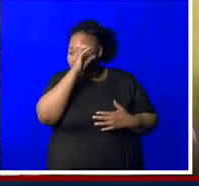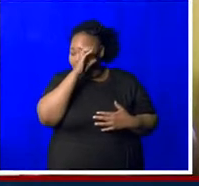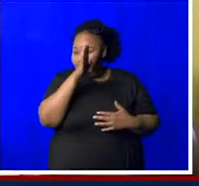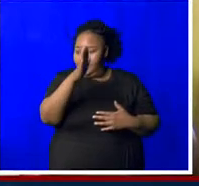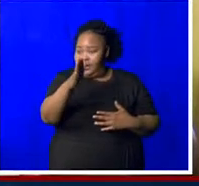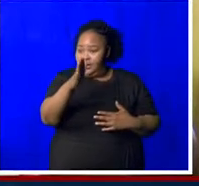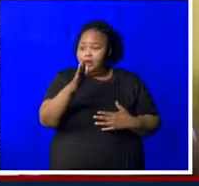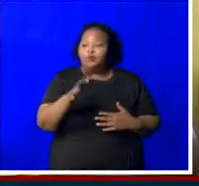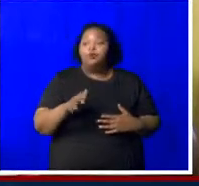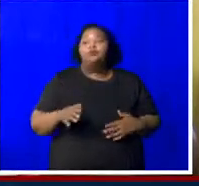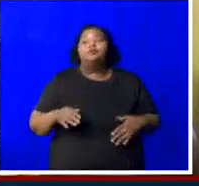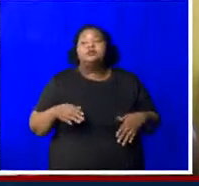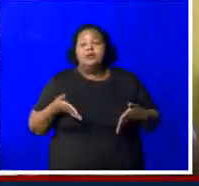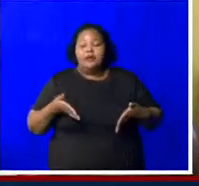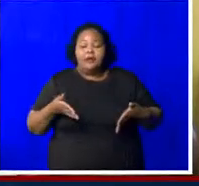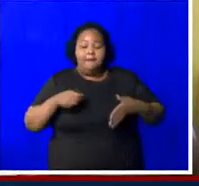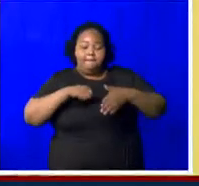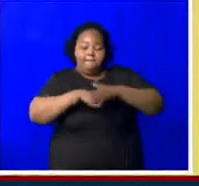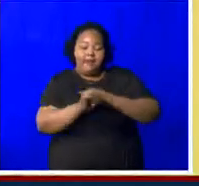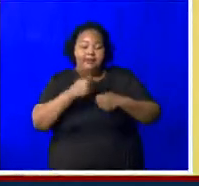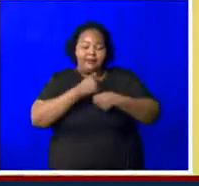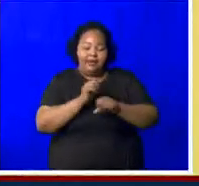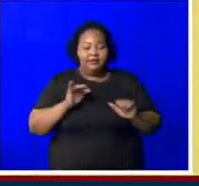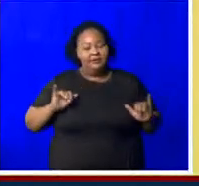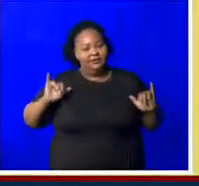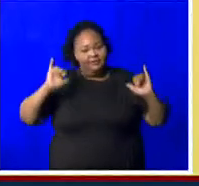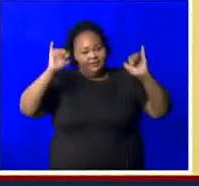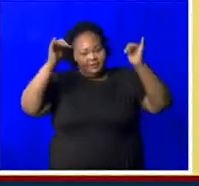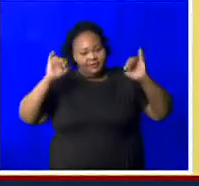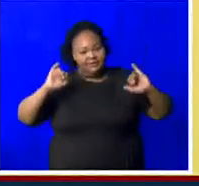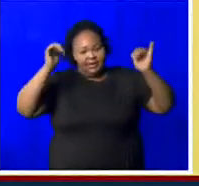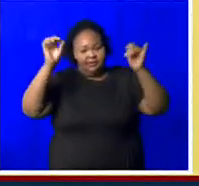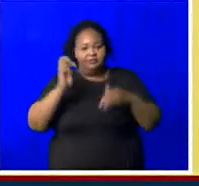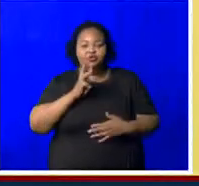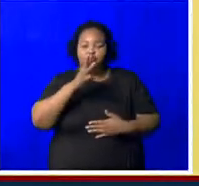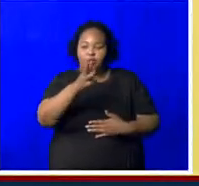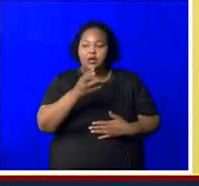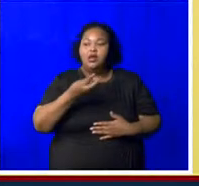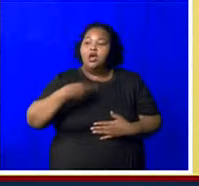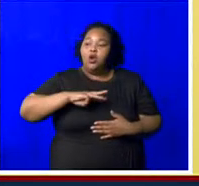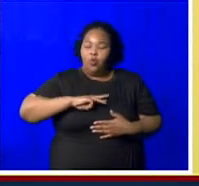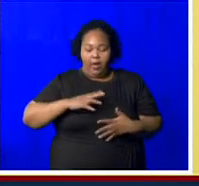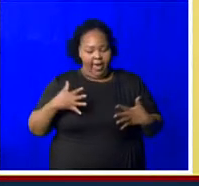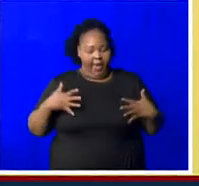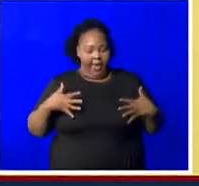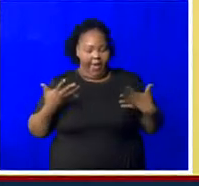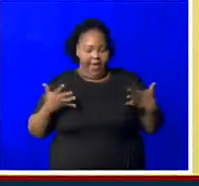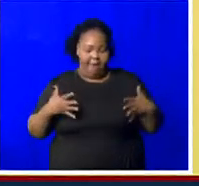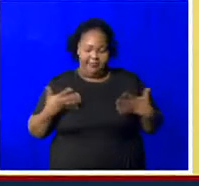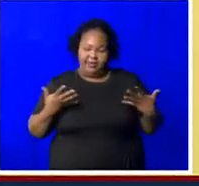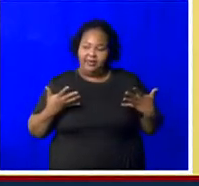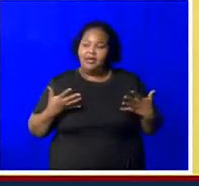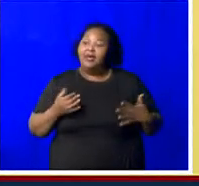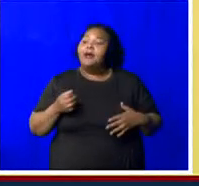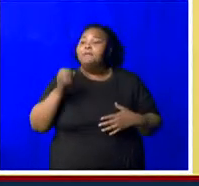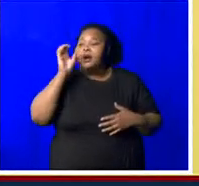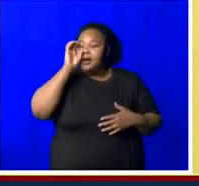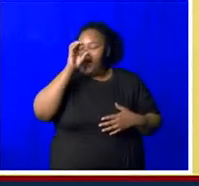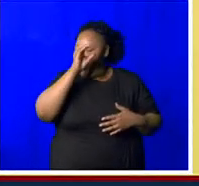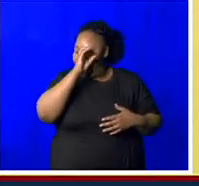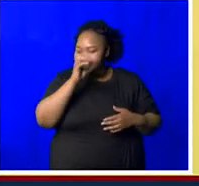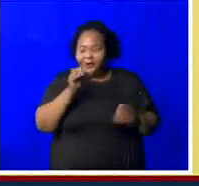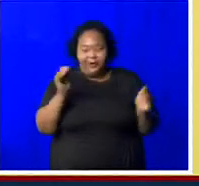eMangayane kuyinjabulo lenkulu ke kithi lokho namangayana akamncinyana. Siyethemba